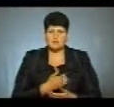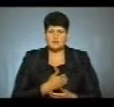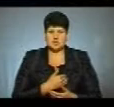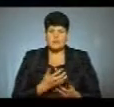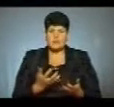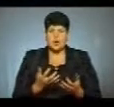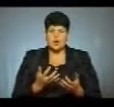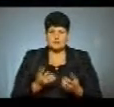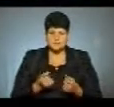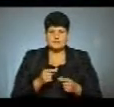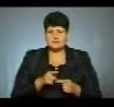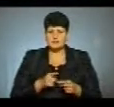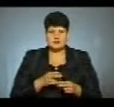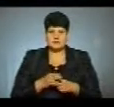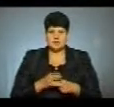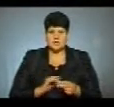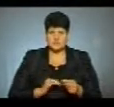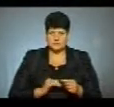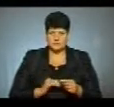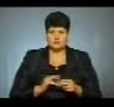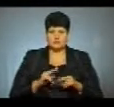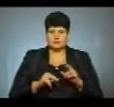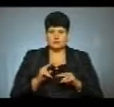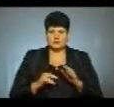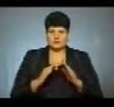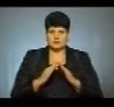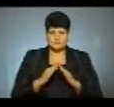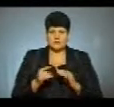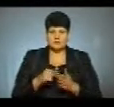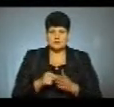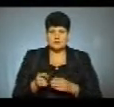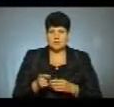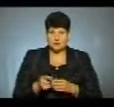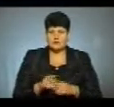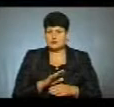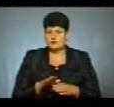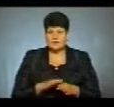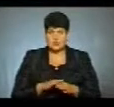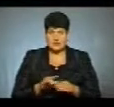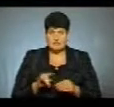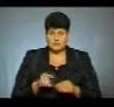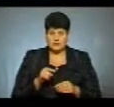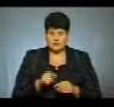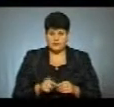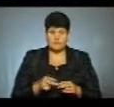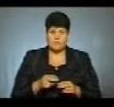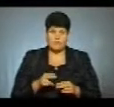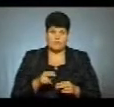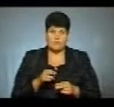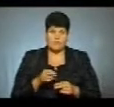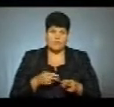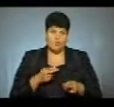за неперешкоджання підприємцеві у спорудженні багатоповерхівки у місті Тернополі. У випадку невиконання цих вимог він погрожував підприємцеві